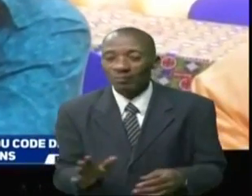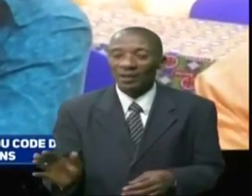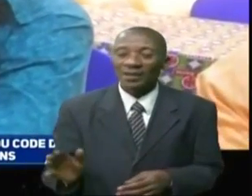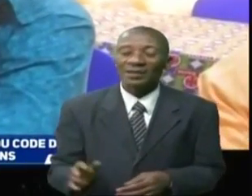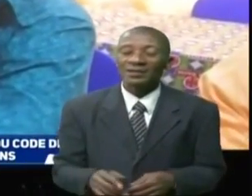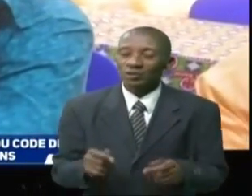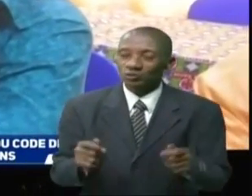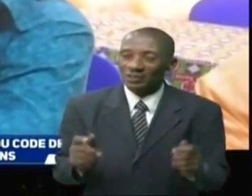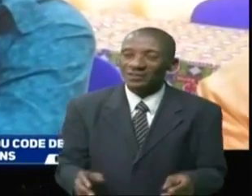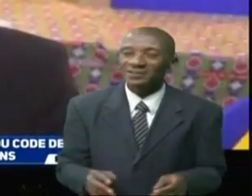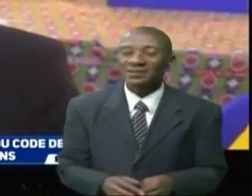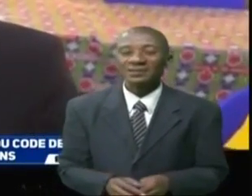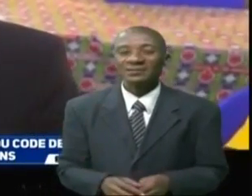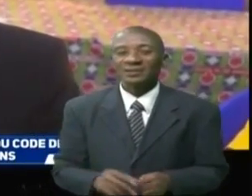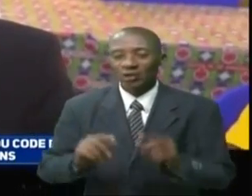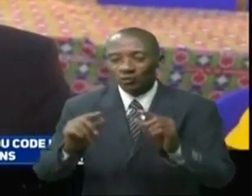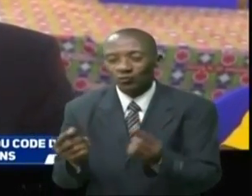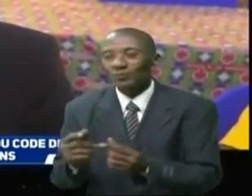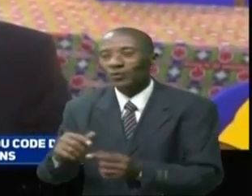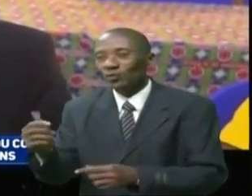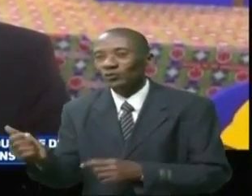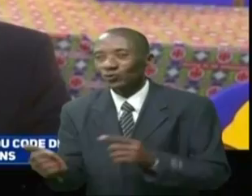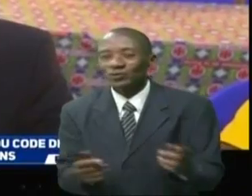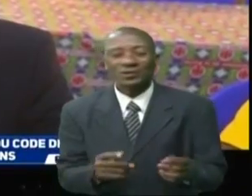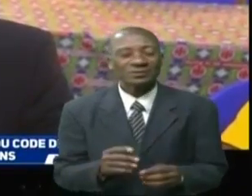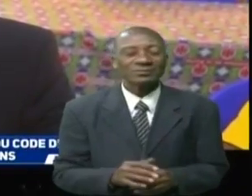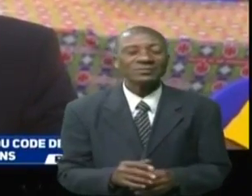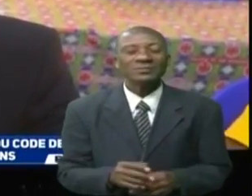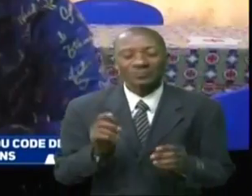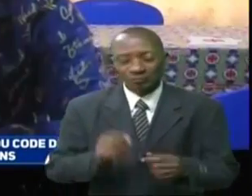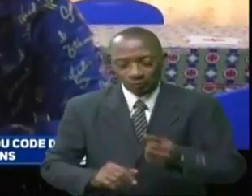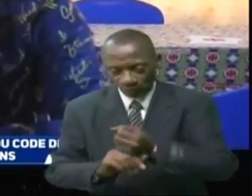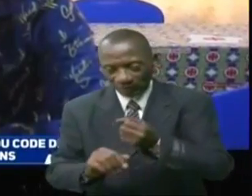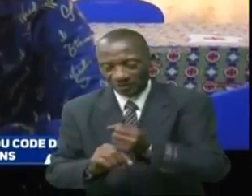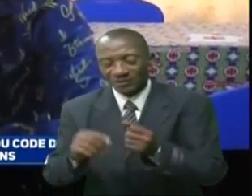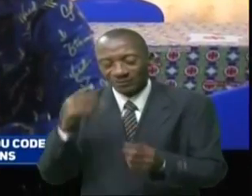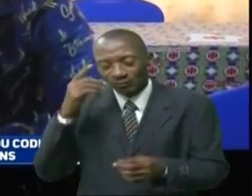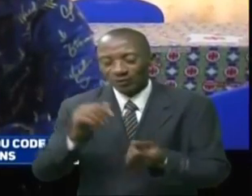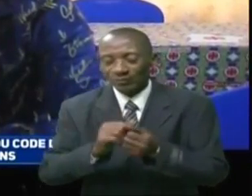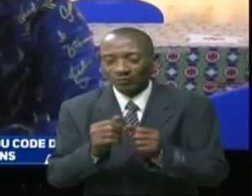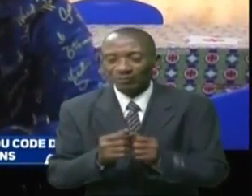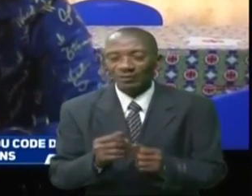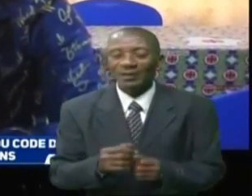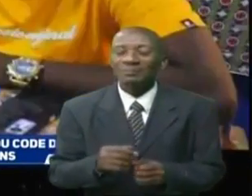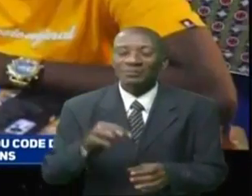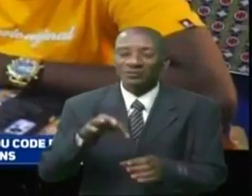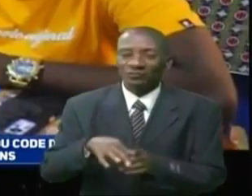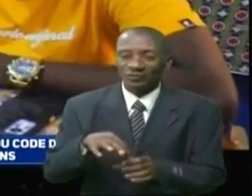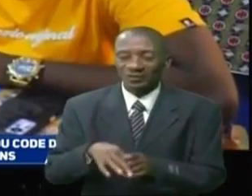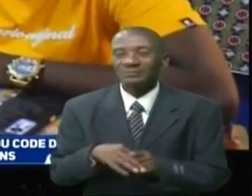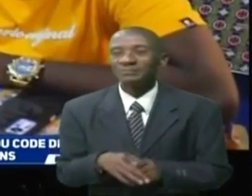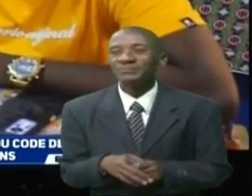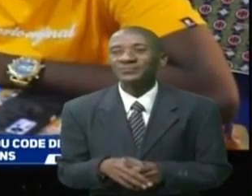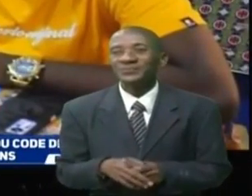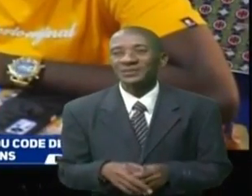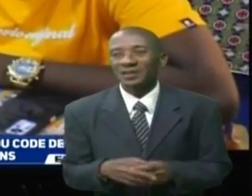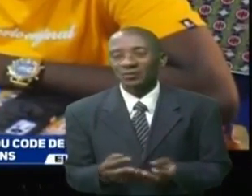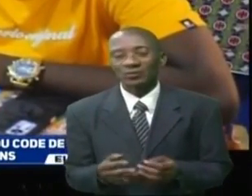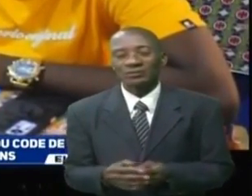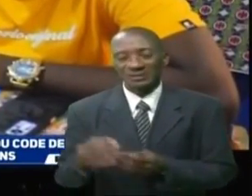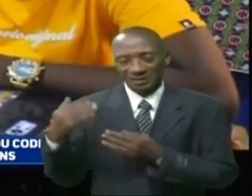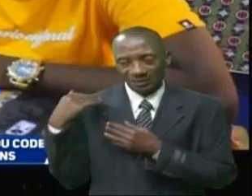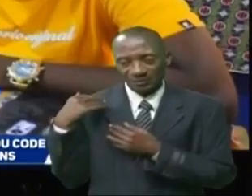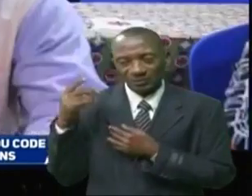se sont engagés également à sensibiliser les électeurs sur leur droit de vote, droit qui consiste à prendre part à tout